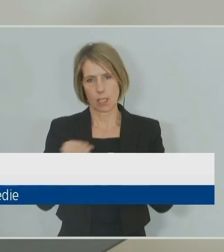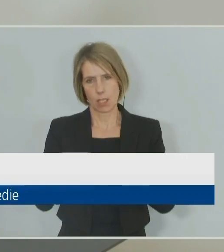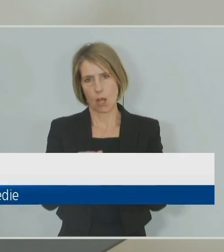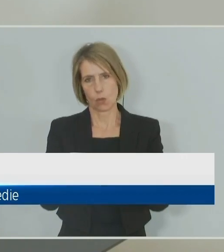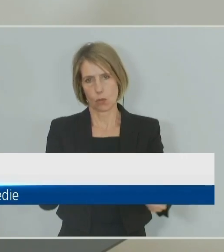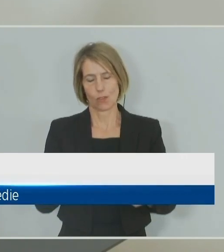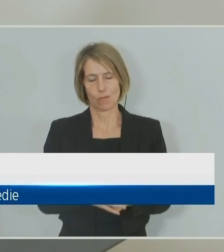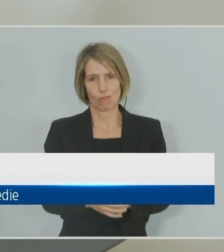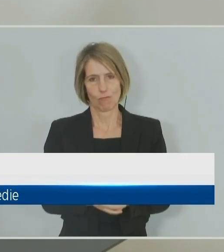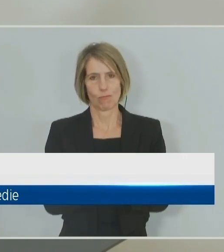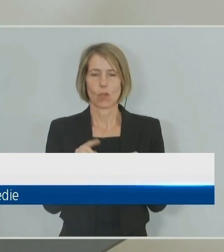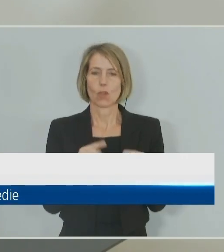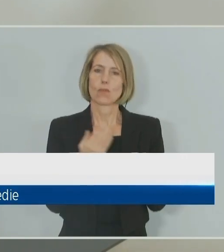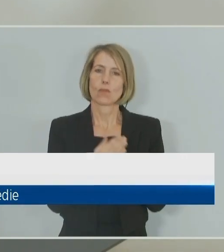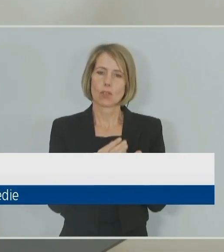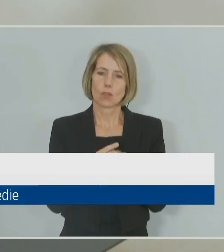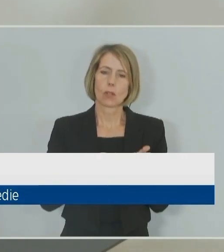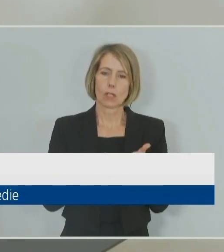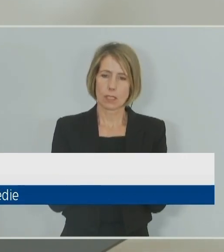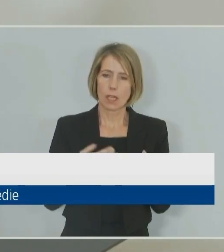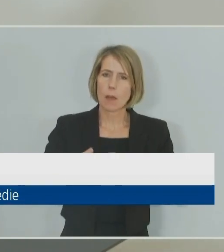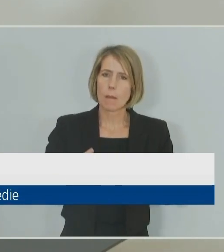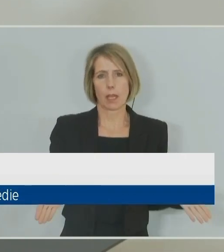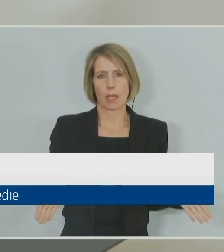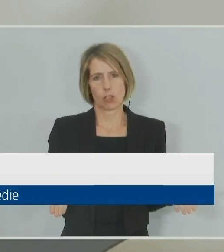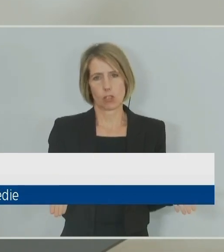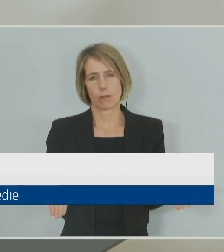prezenca e